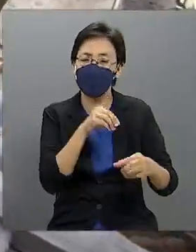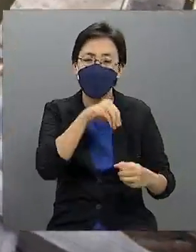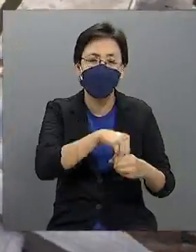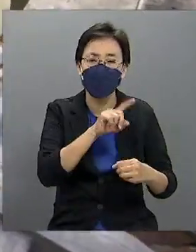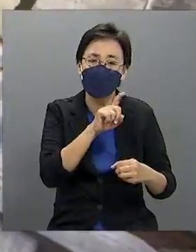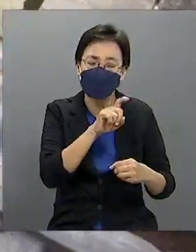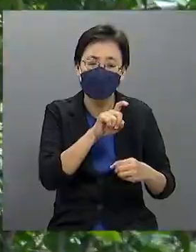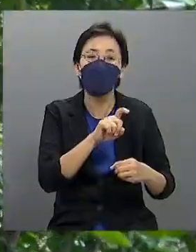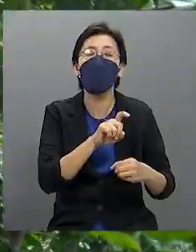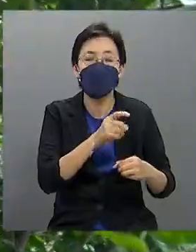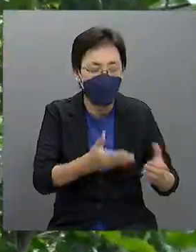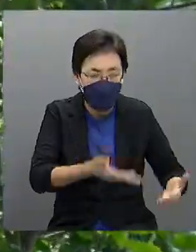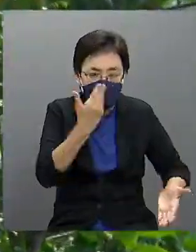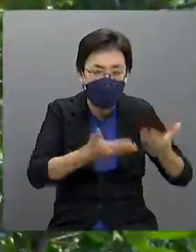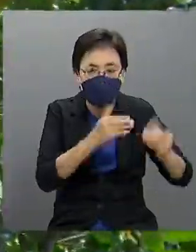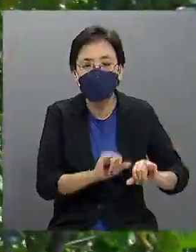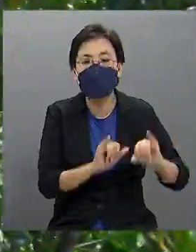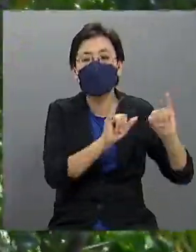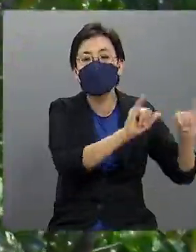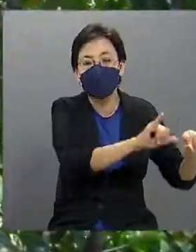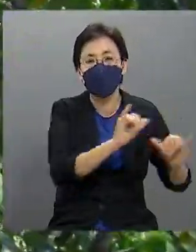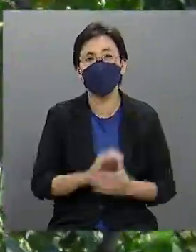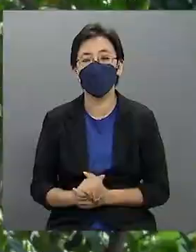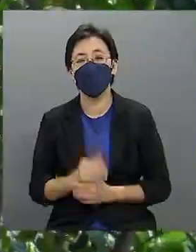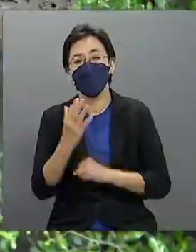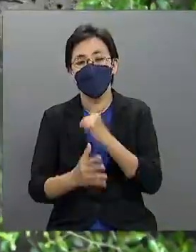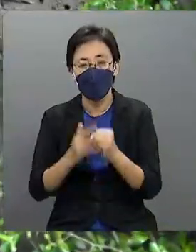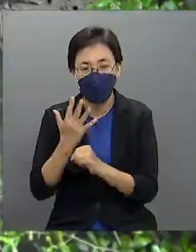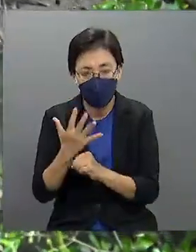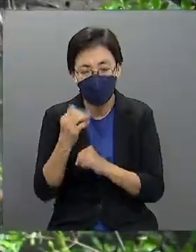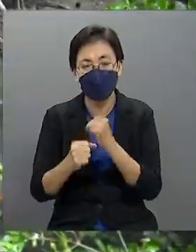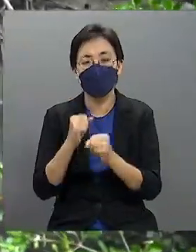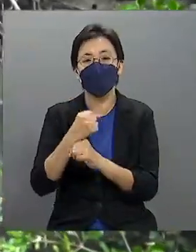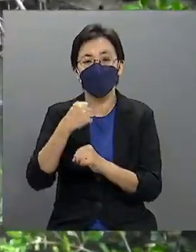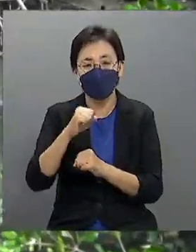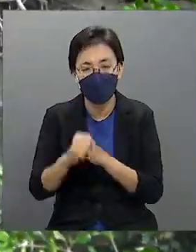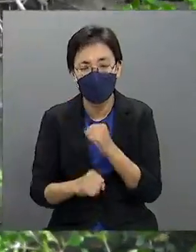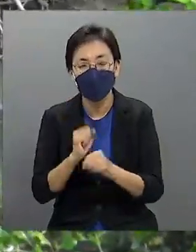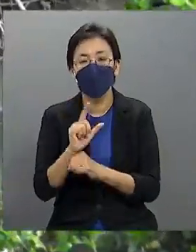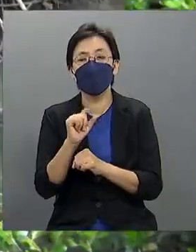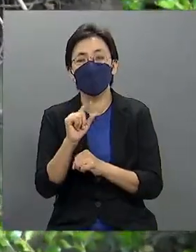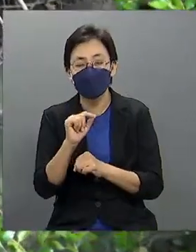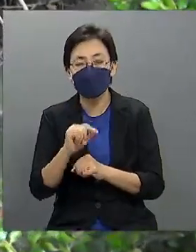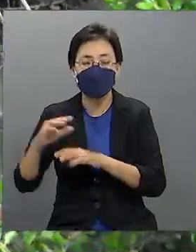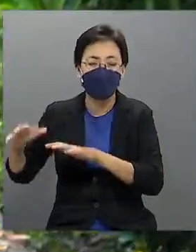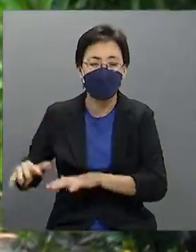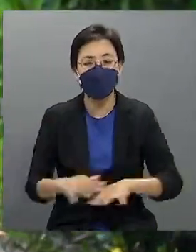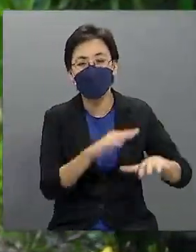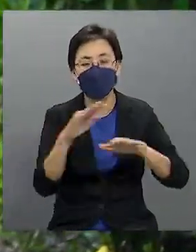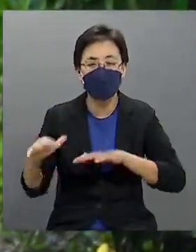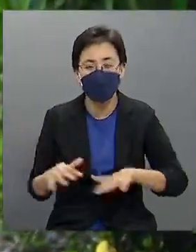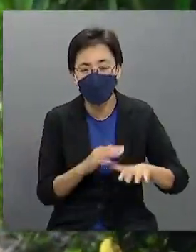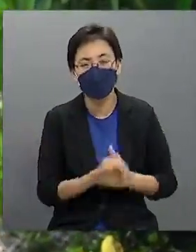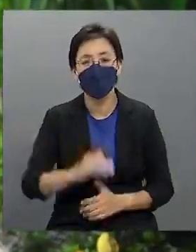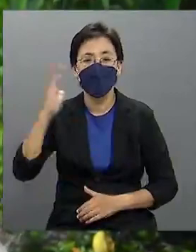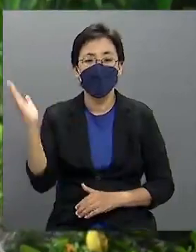sehe ประมาณ 200 เมตร5 ปี 10 ปี 20 ปีมัผ่านวกภมาตั้งแต่พยุเก พยุลิน